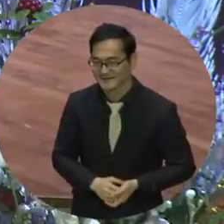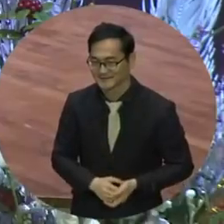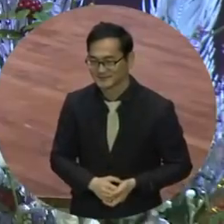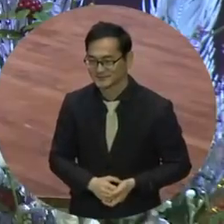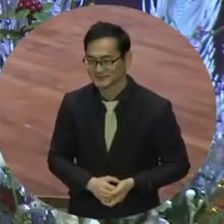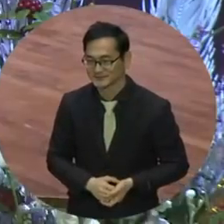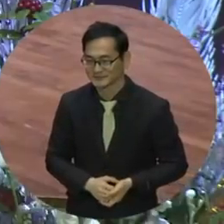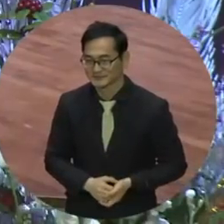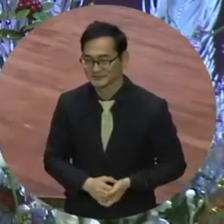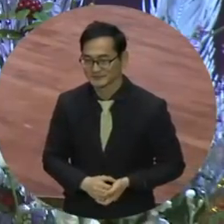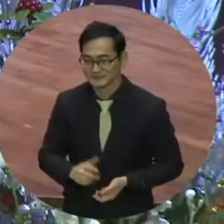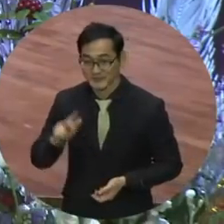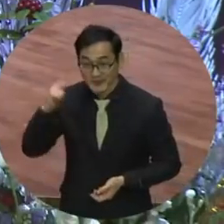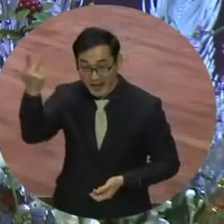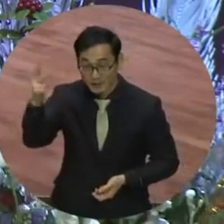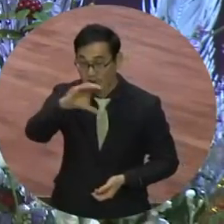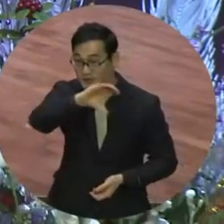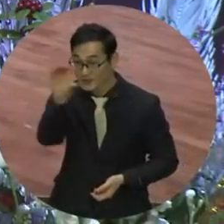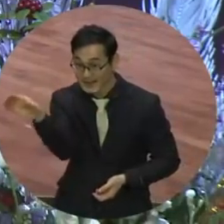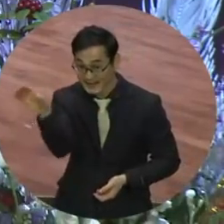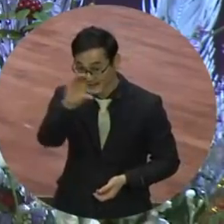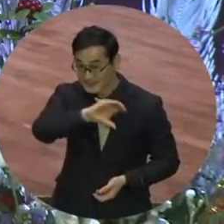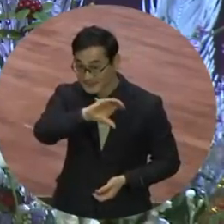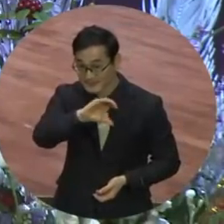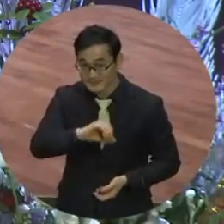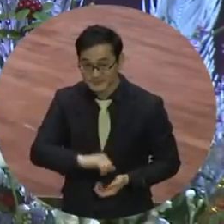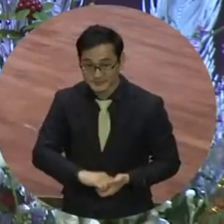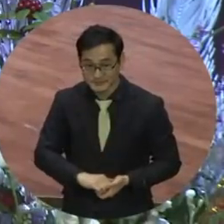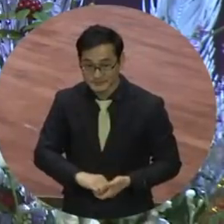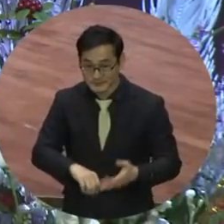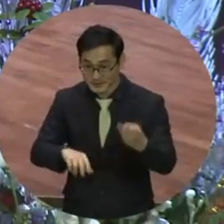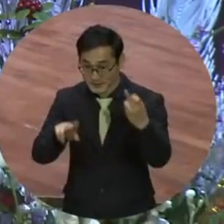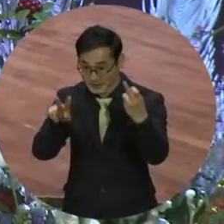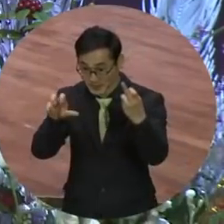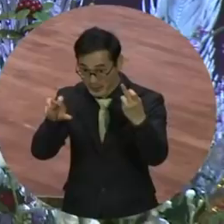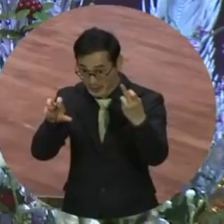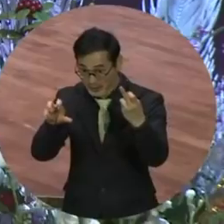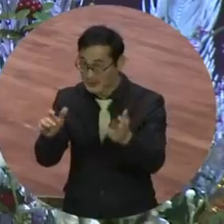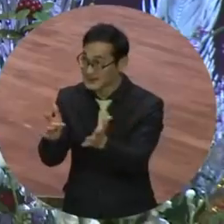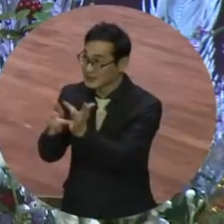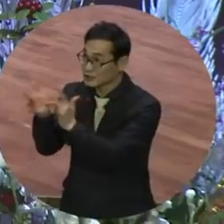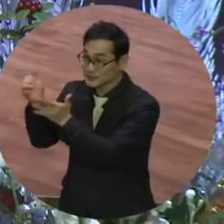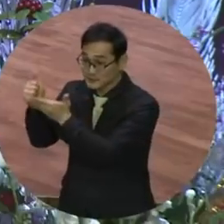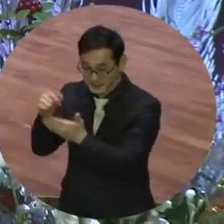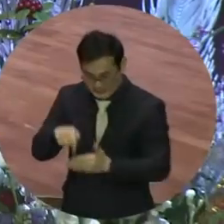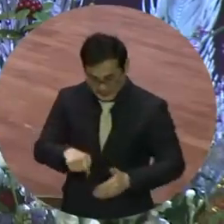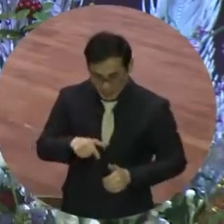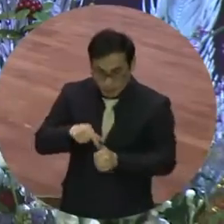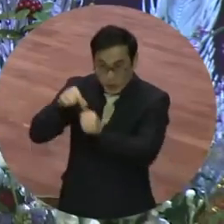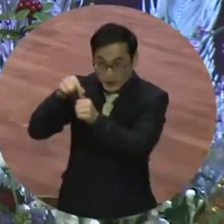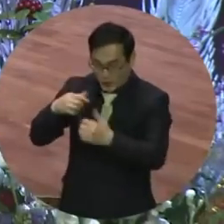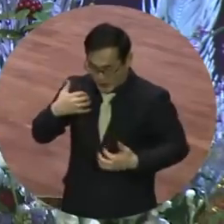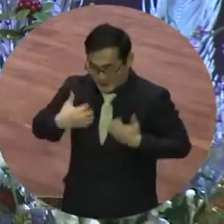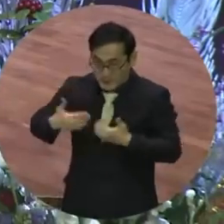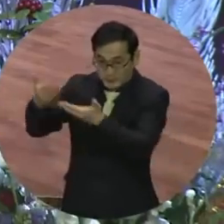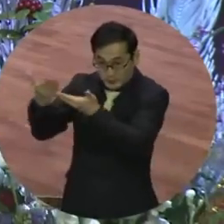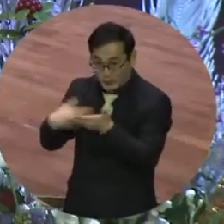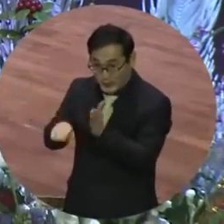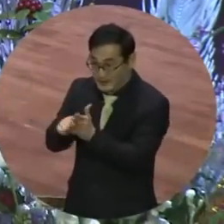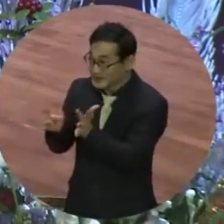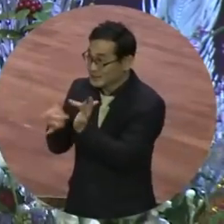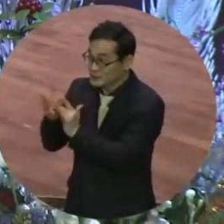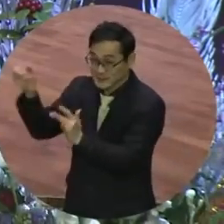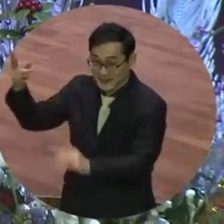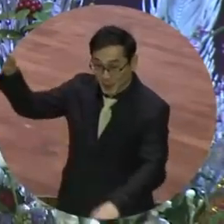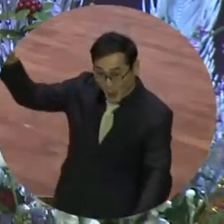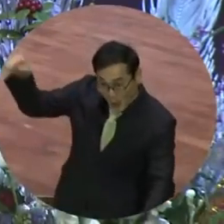성탄 주간입니다. 우리의 삶 속에 이런 근원적 기쁨을 회복시켜 주러 오신 예수 그리스도를 다시금 바라보면서